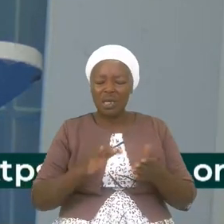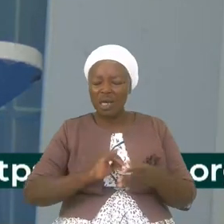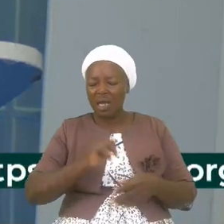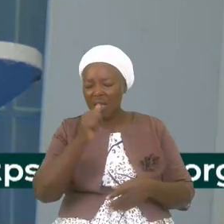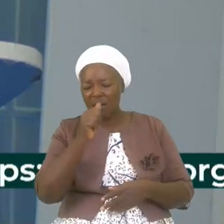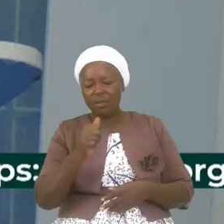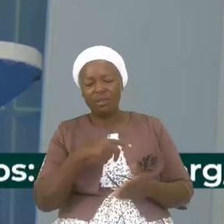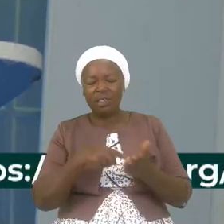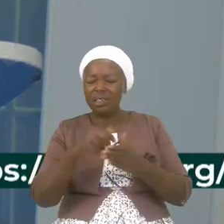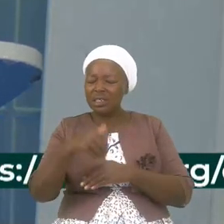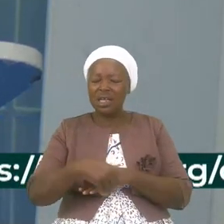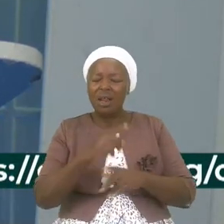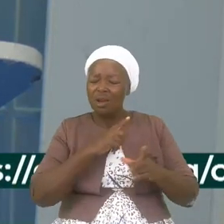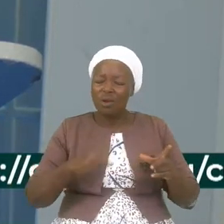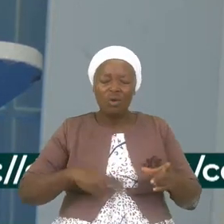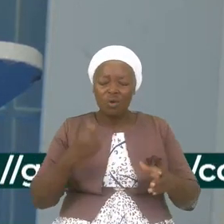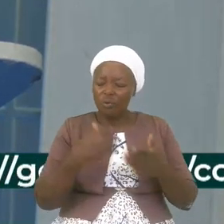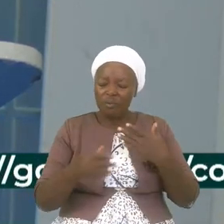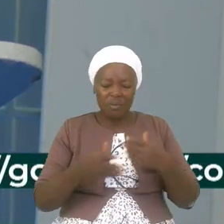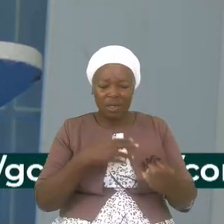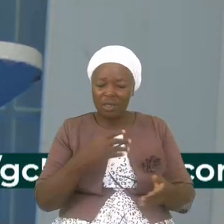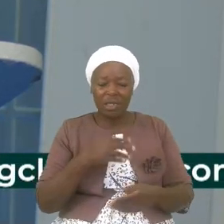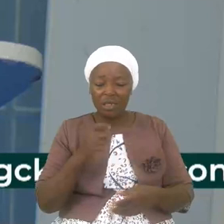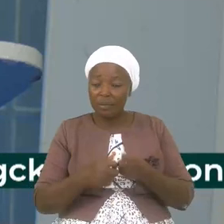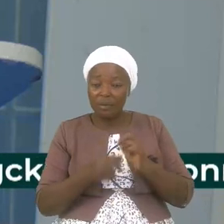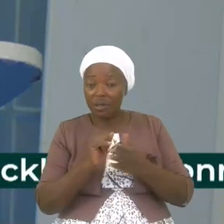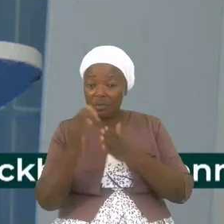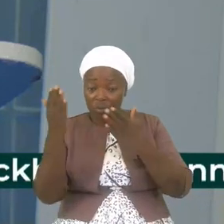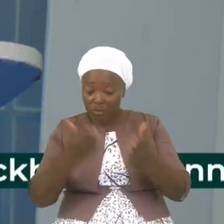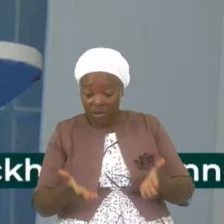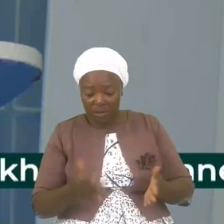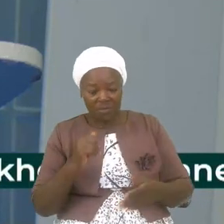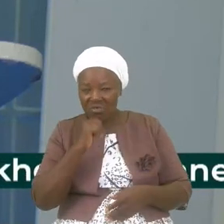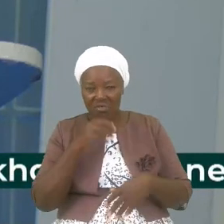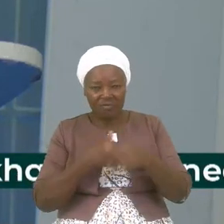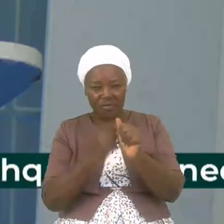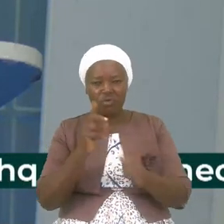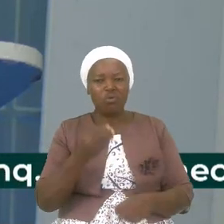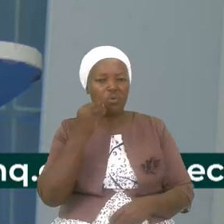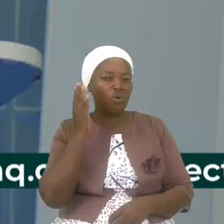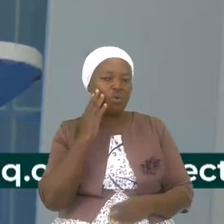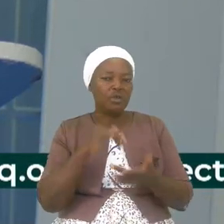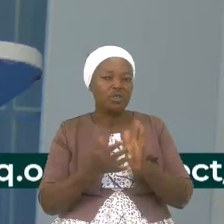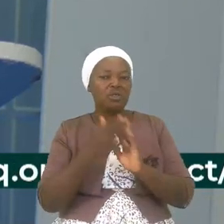Quel que soit le défi que tu as mené, ça ne te suivra pas à la maison.